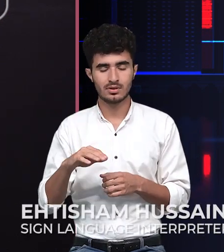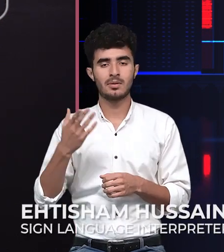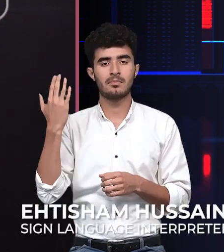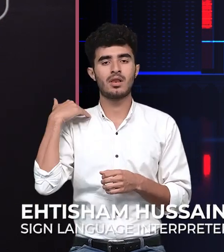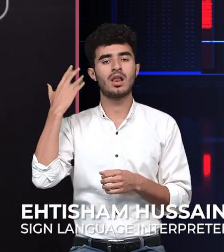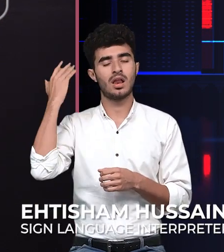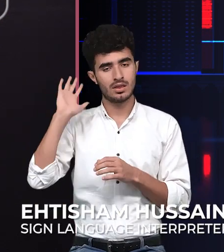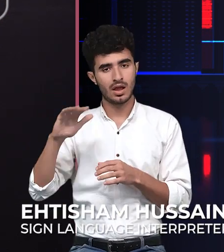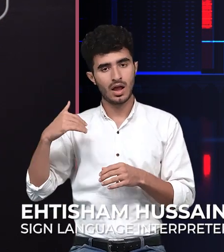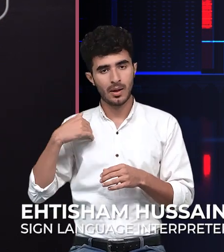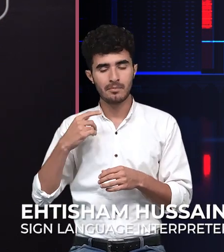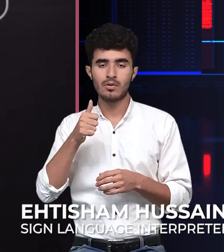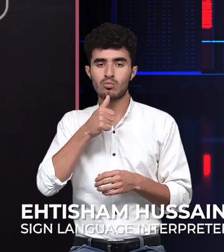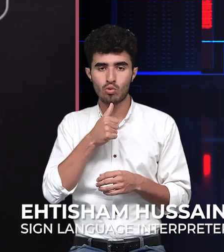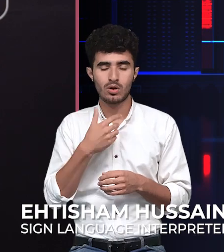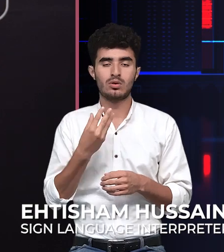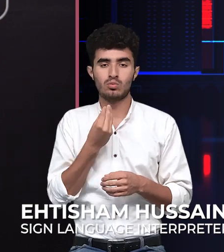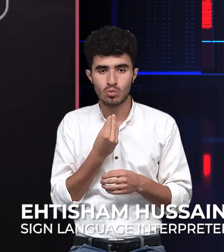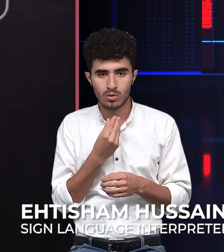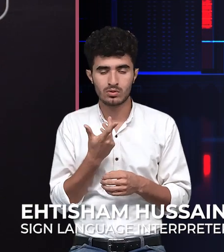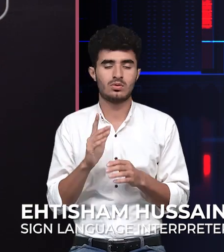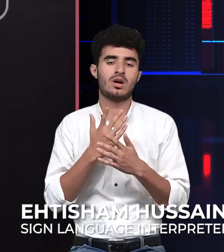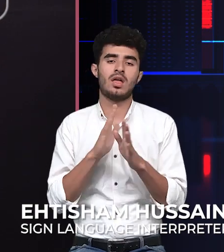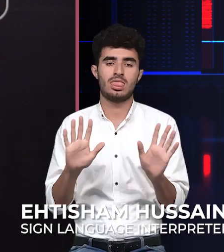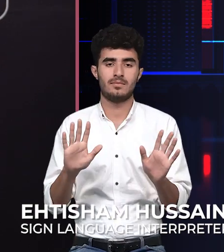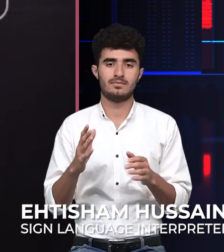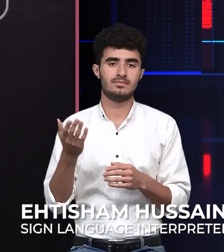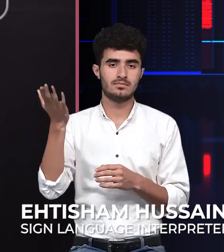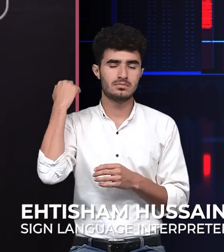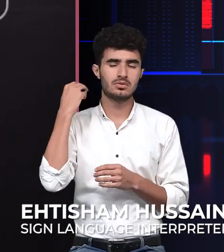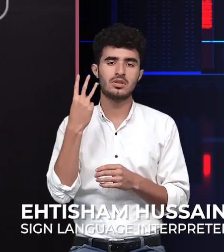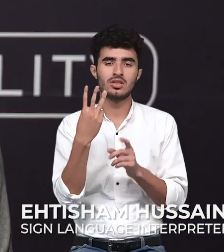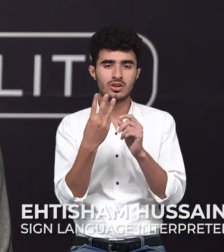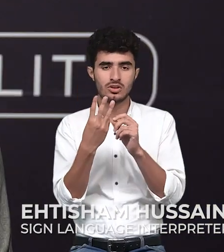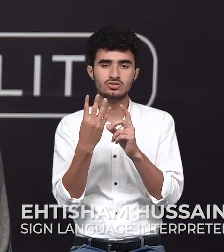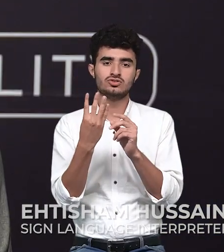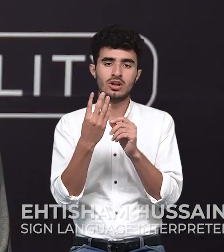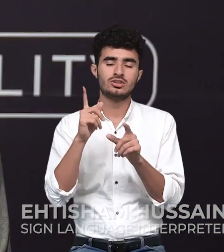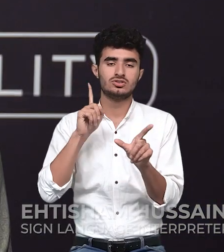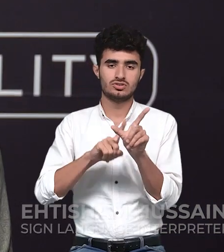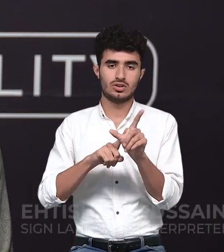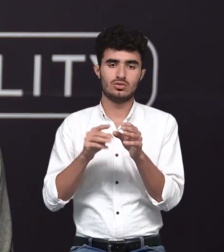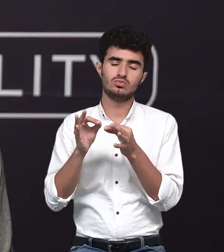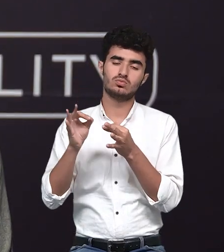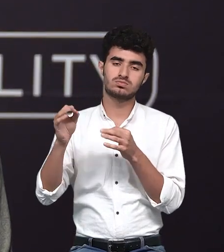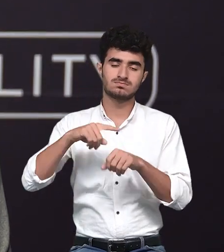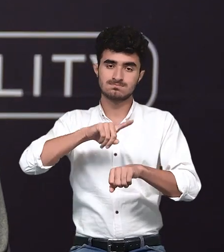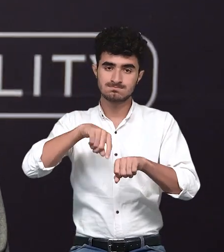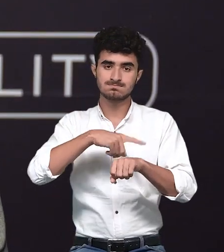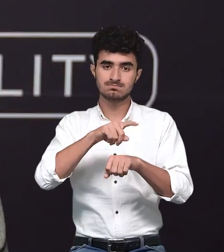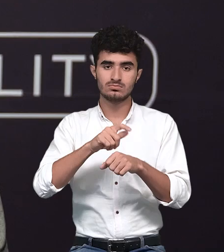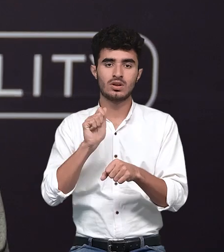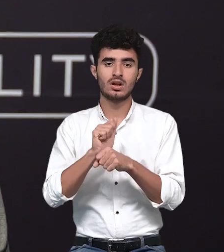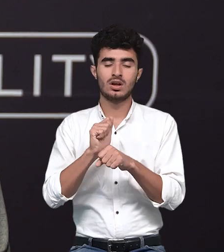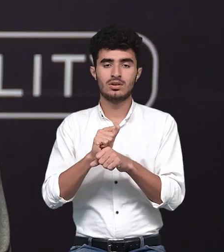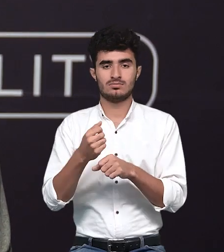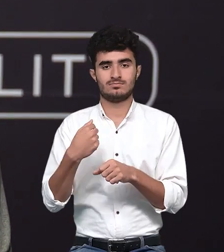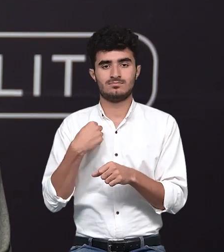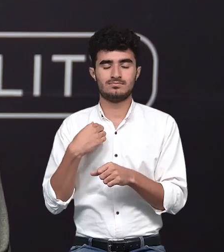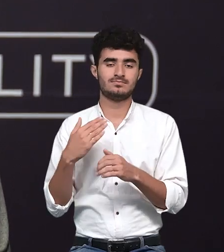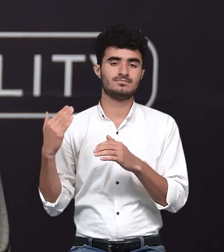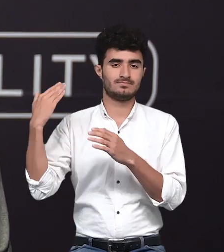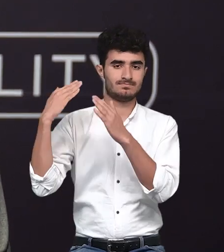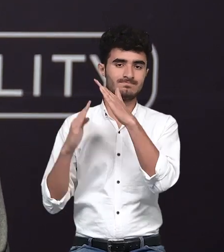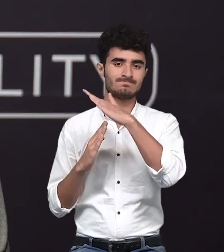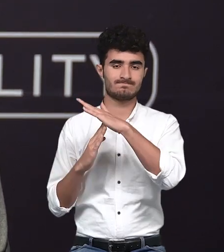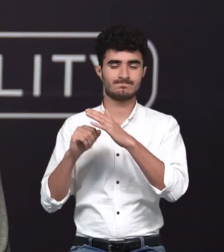एग्जीक्यूटिव डायरेक्टर भी थी पिछले 30 साल से भी ज़्यादा मेरा ख्याल है। तो अब इस वक्त मैं जागृति साइकियाट्री के नाम